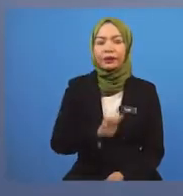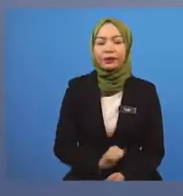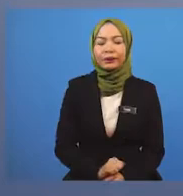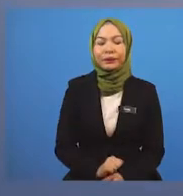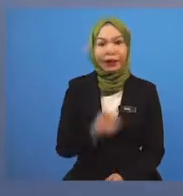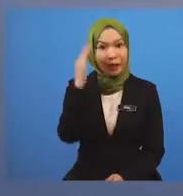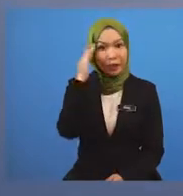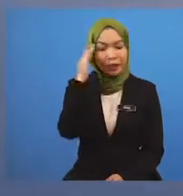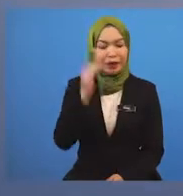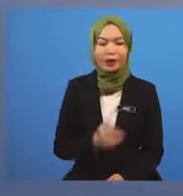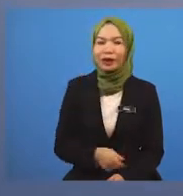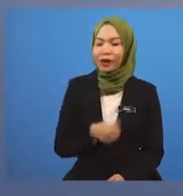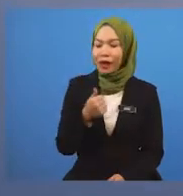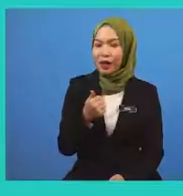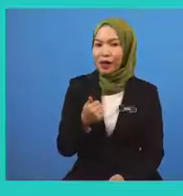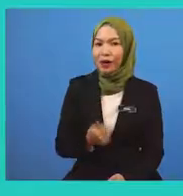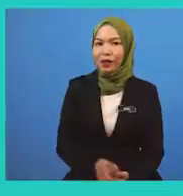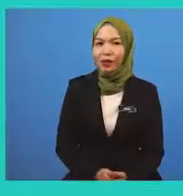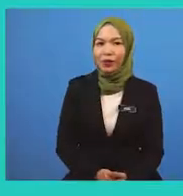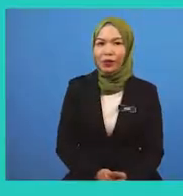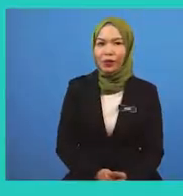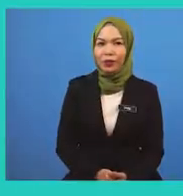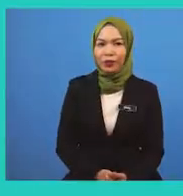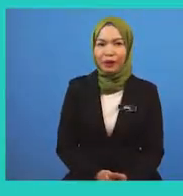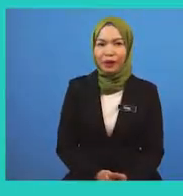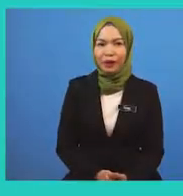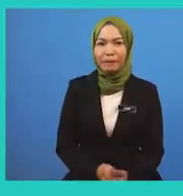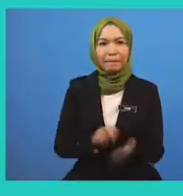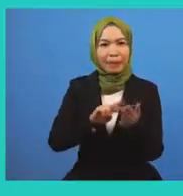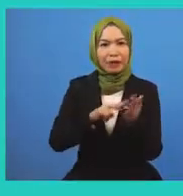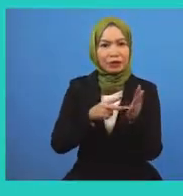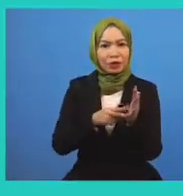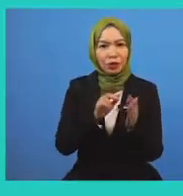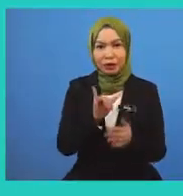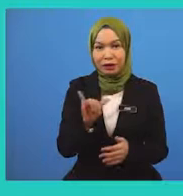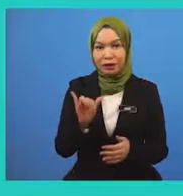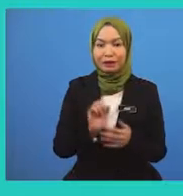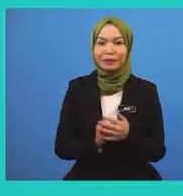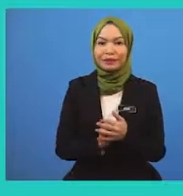Tahukah murid-murid apakah itu tindak balas eksotermik?